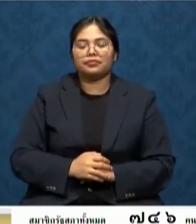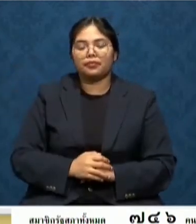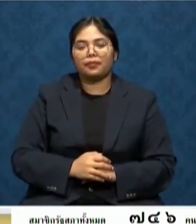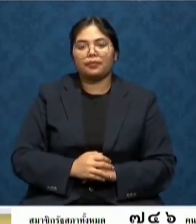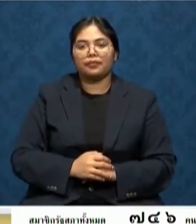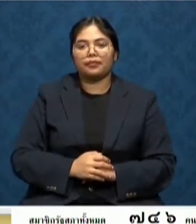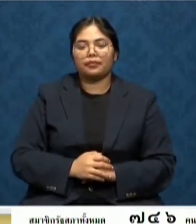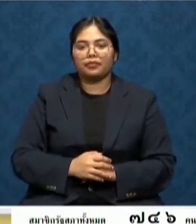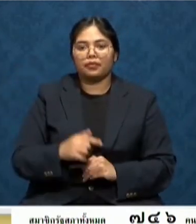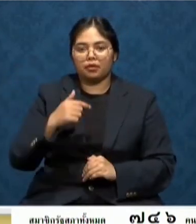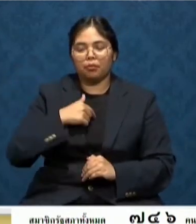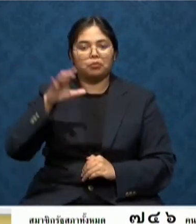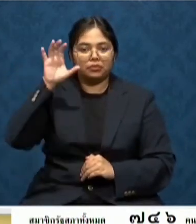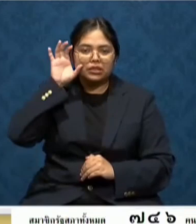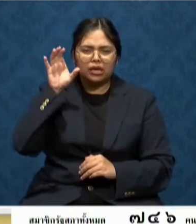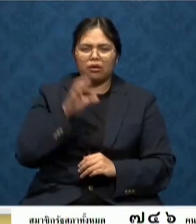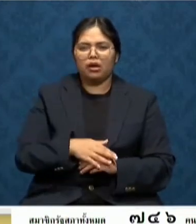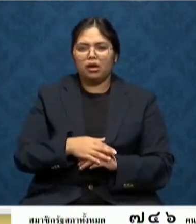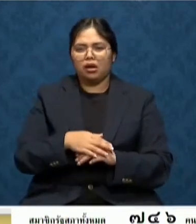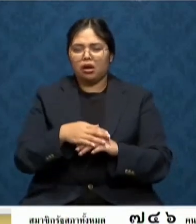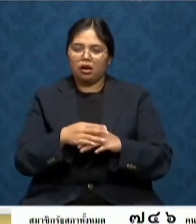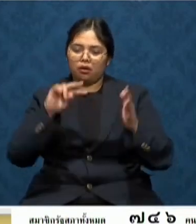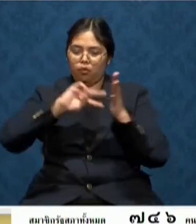ผมเชอว่าความหมายใล้เขียกัน